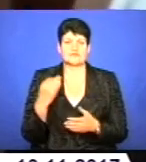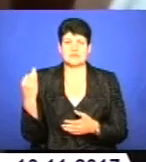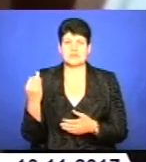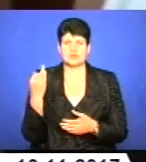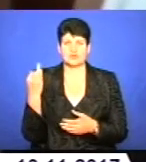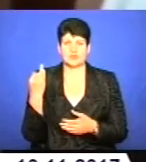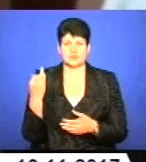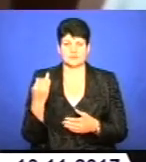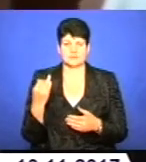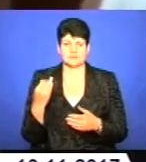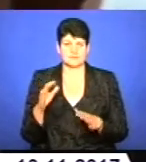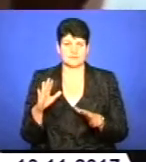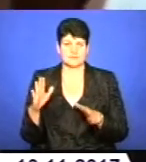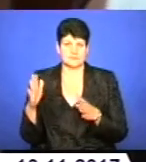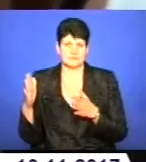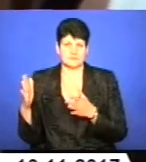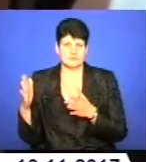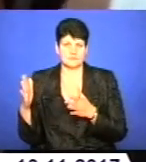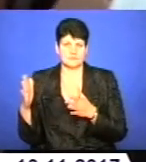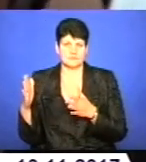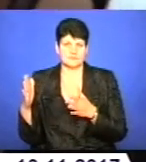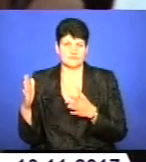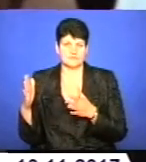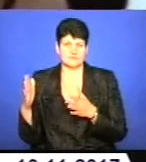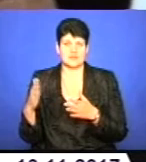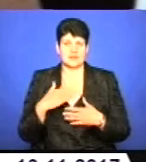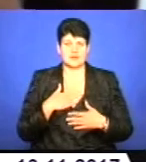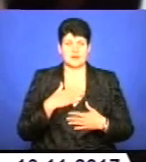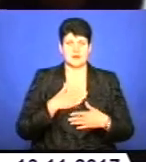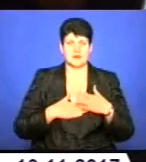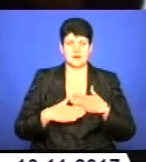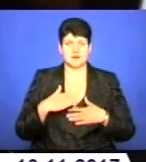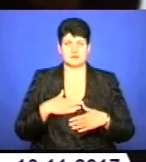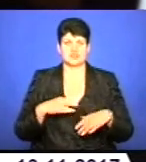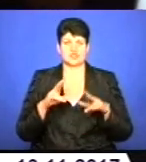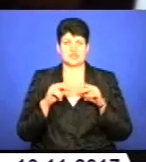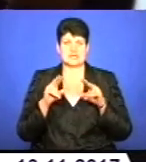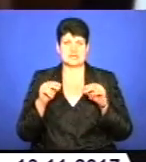історичному виміру. І я радий, щасливий,